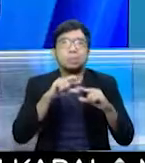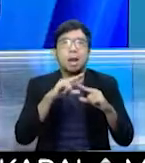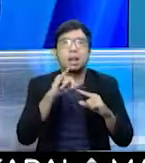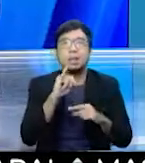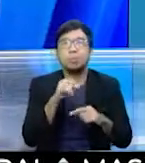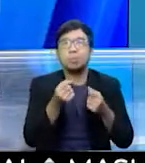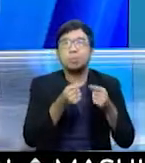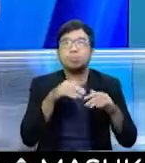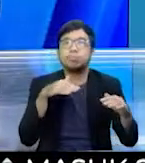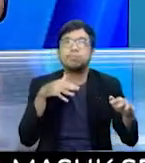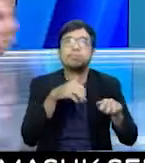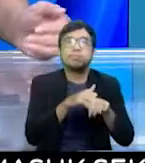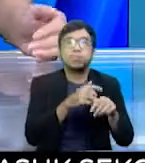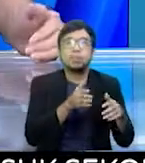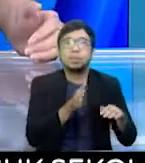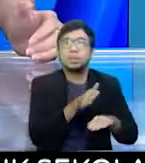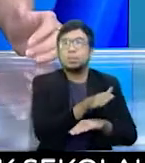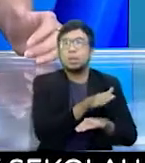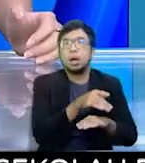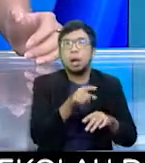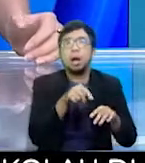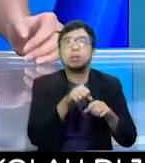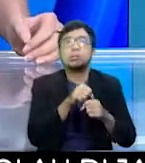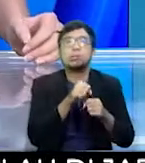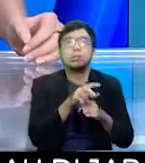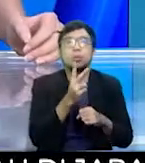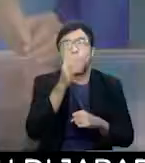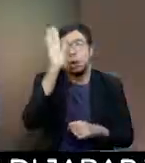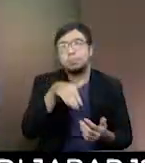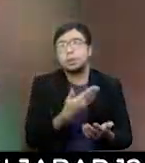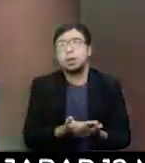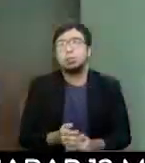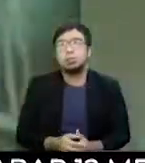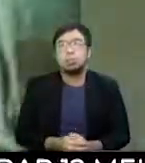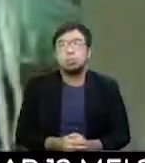bahu jalan dan mengakibatkan 2 orang tewas.